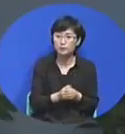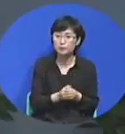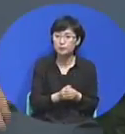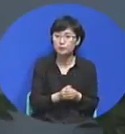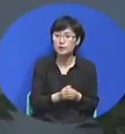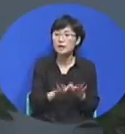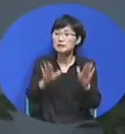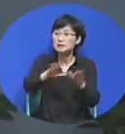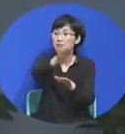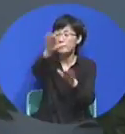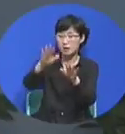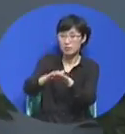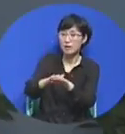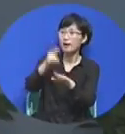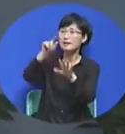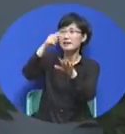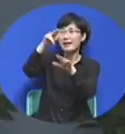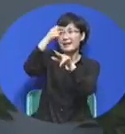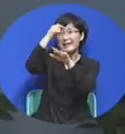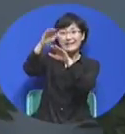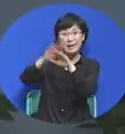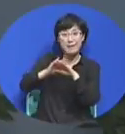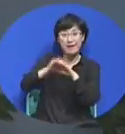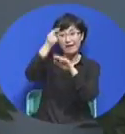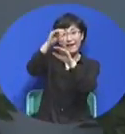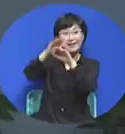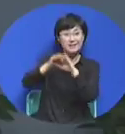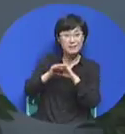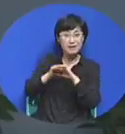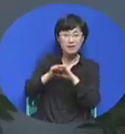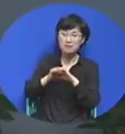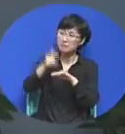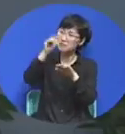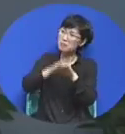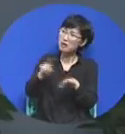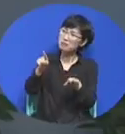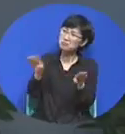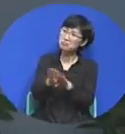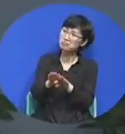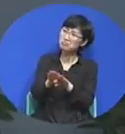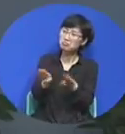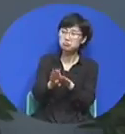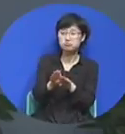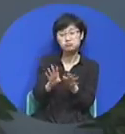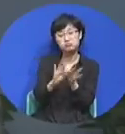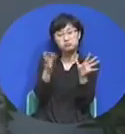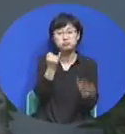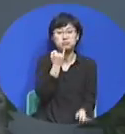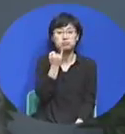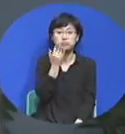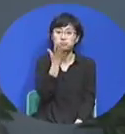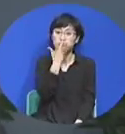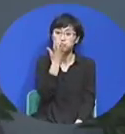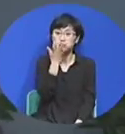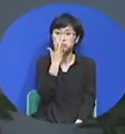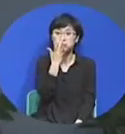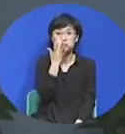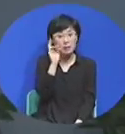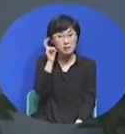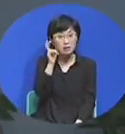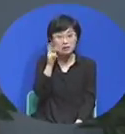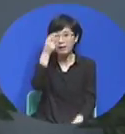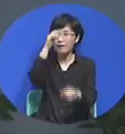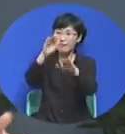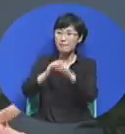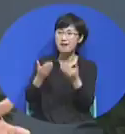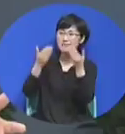드리고 안 드리는 걸 예사로 생각할 수 있습니다. We think very lightly about coming to worship. We think we can come, we might not be able to come. 뭐 사실 여러분이 오늘 예배 한번 드렸다고